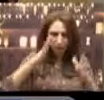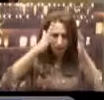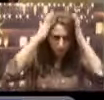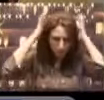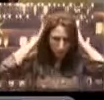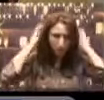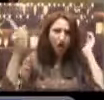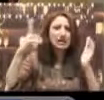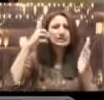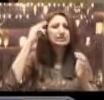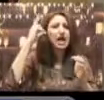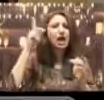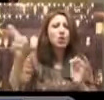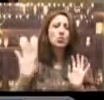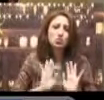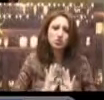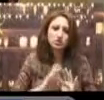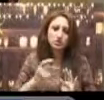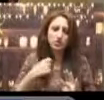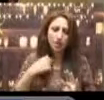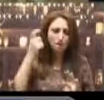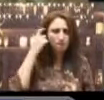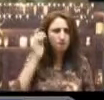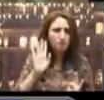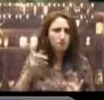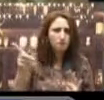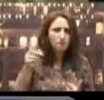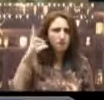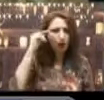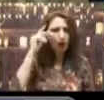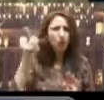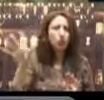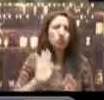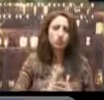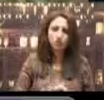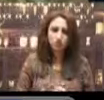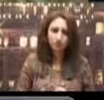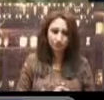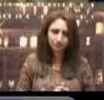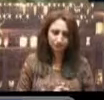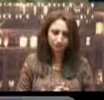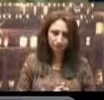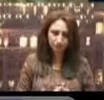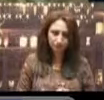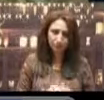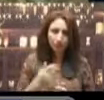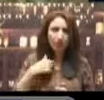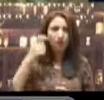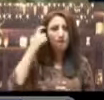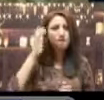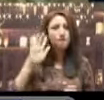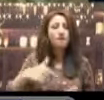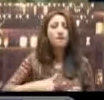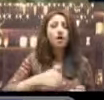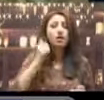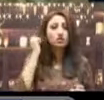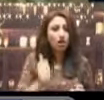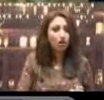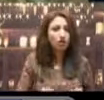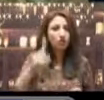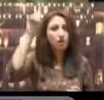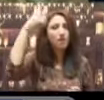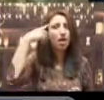ان هو راجل يعني صهيوني يعني، وسبحان الله وصل ليقين فظيع، يهدي من يشاء